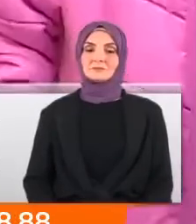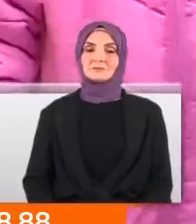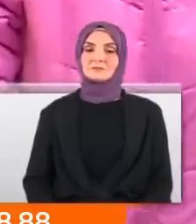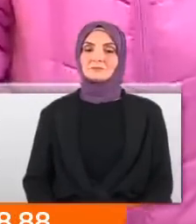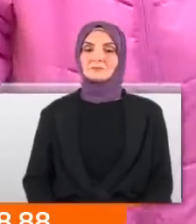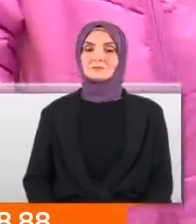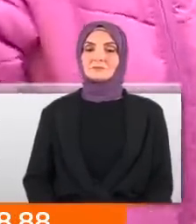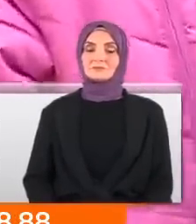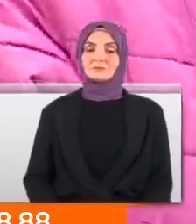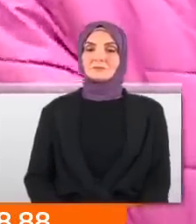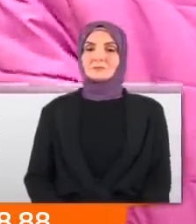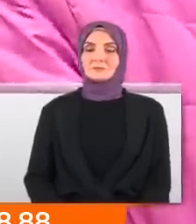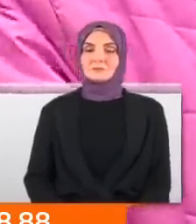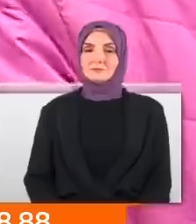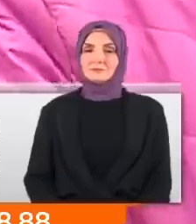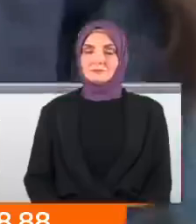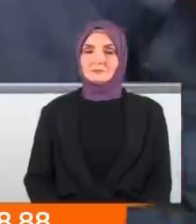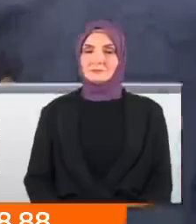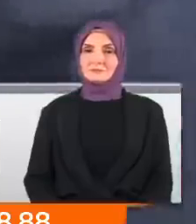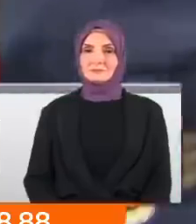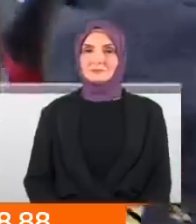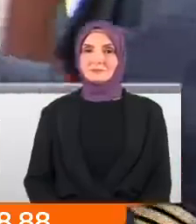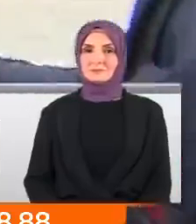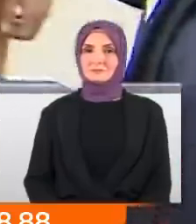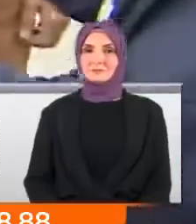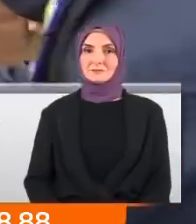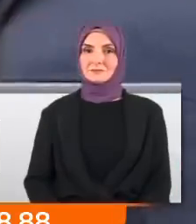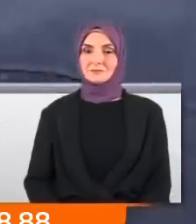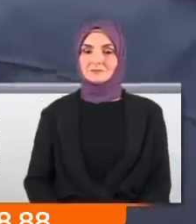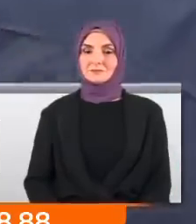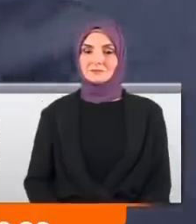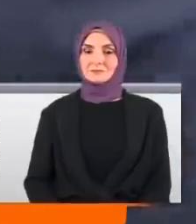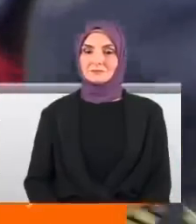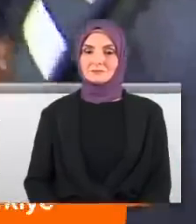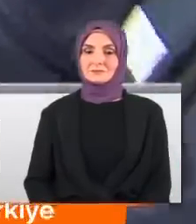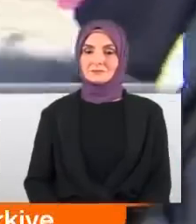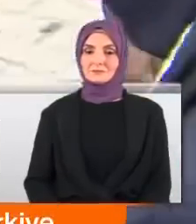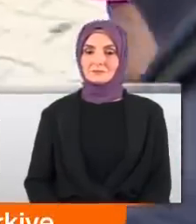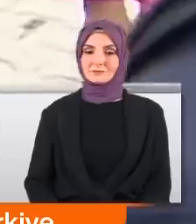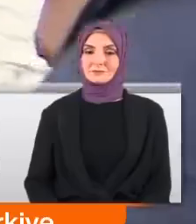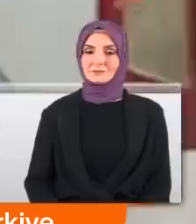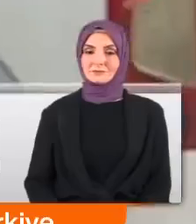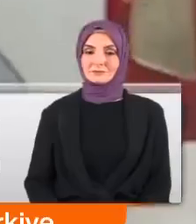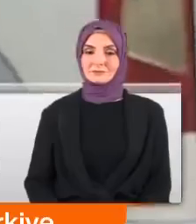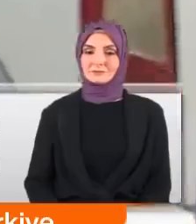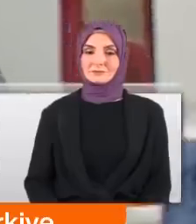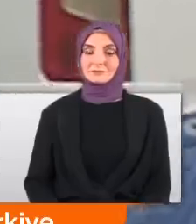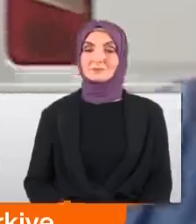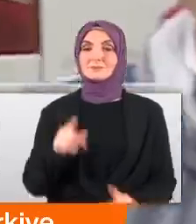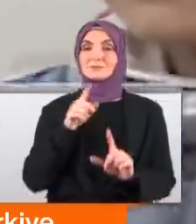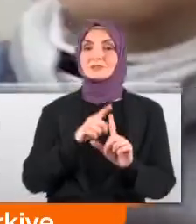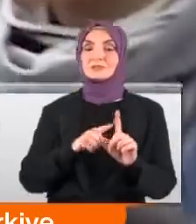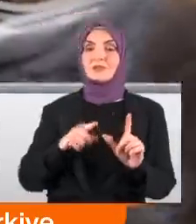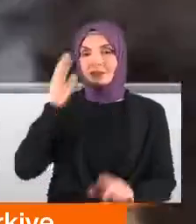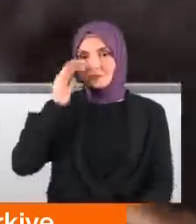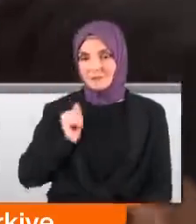Bak jandarma ablamdan istedim, bir tane daha versin. Neden? Kendisi de bir tane verir mi? Tabii ki. Teşekkürler. Afiyet olsun canım benim. Jandarma